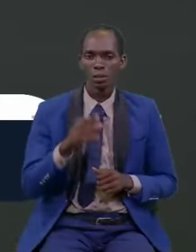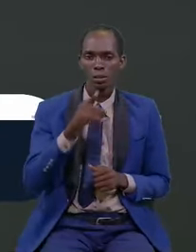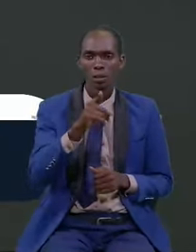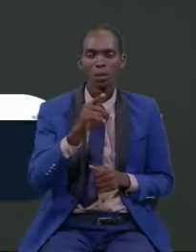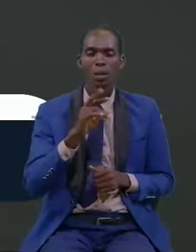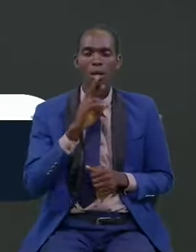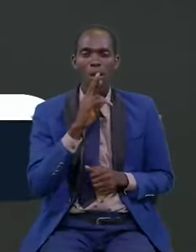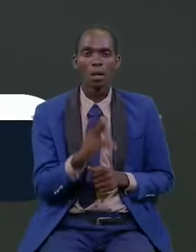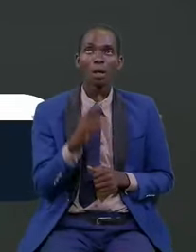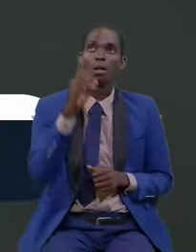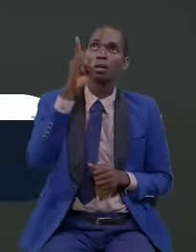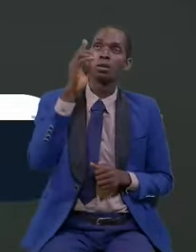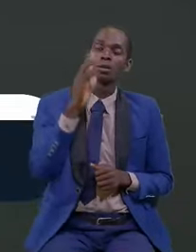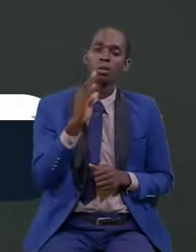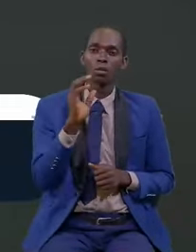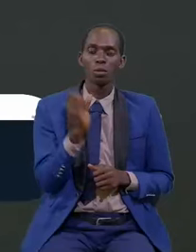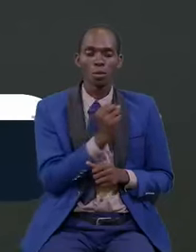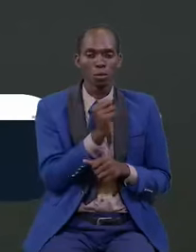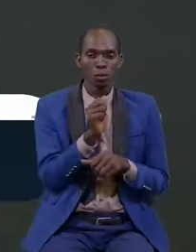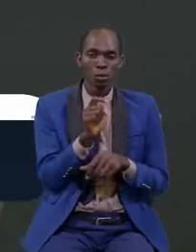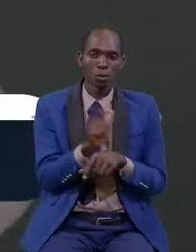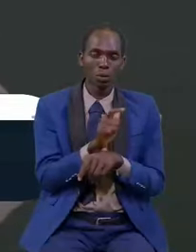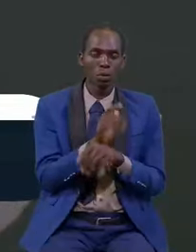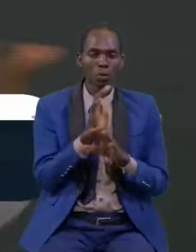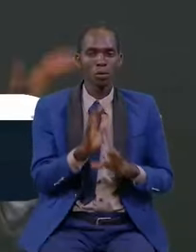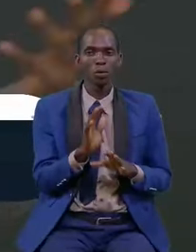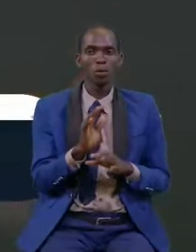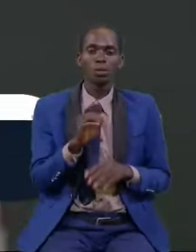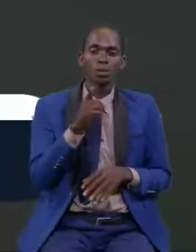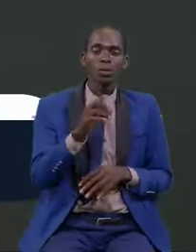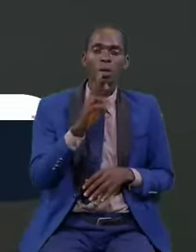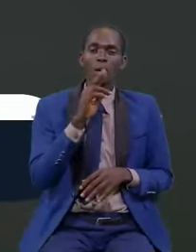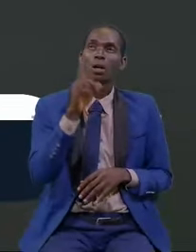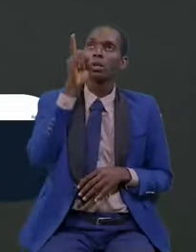Vous êtes le champ de Dieu, l'édifice de Dieu.